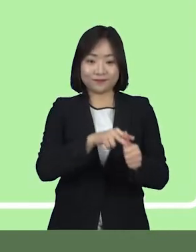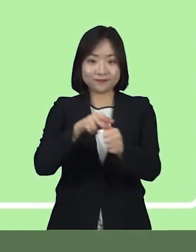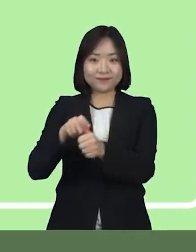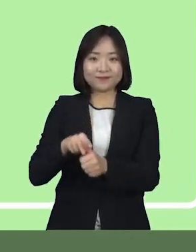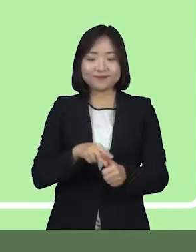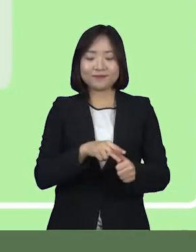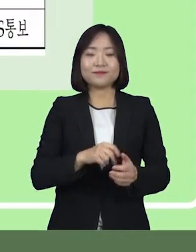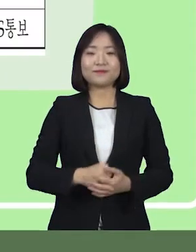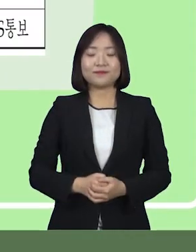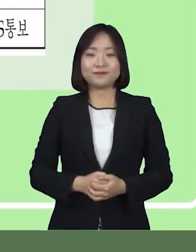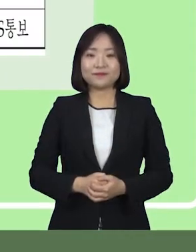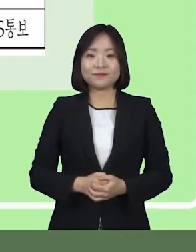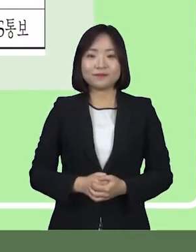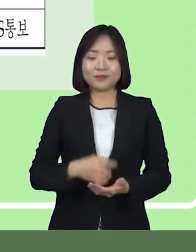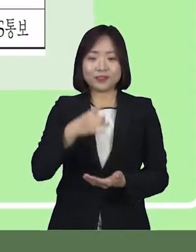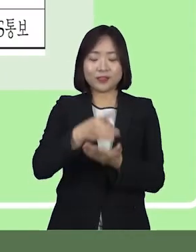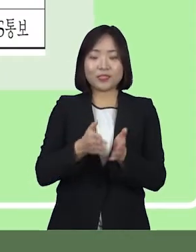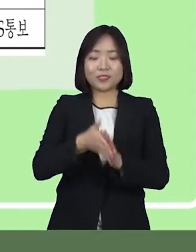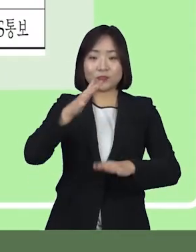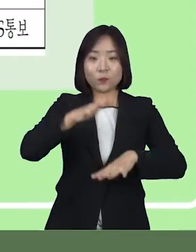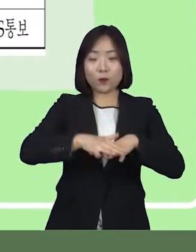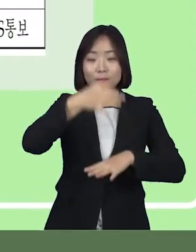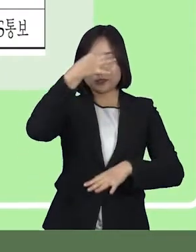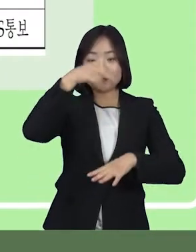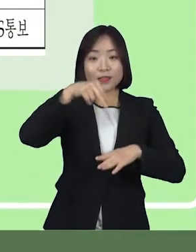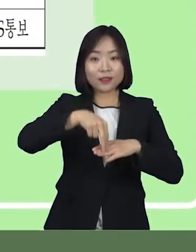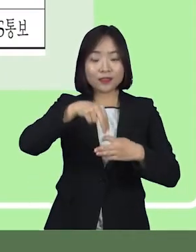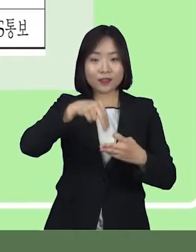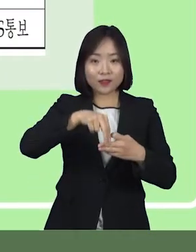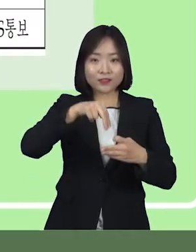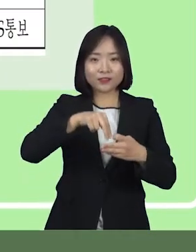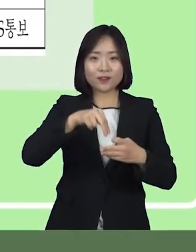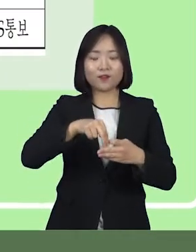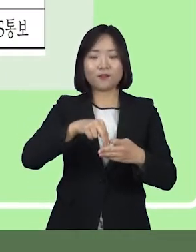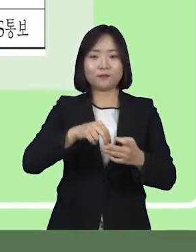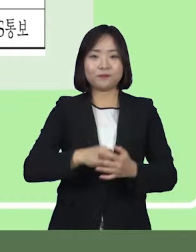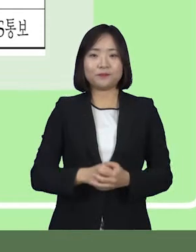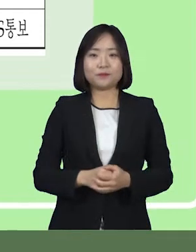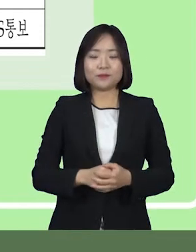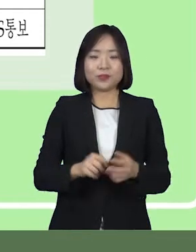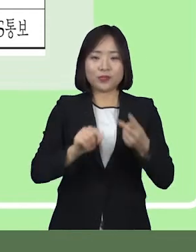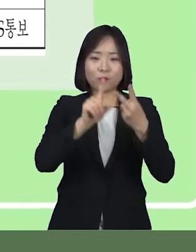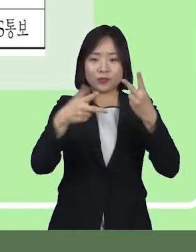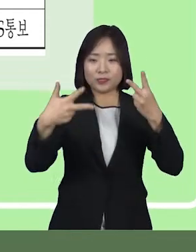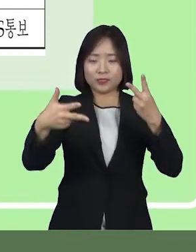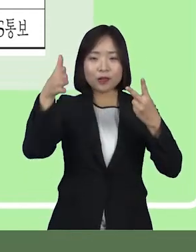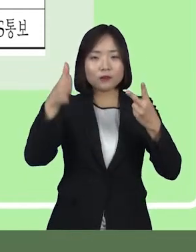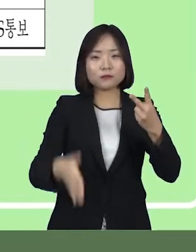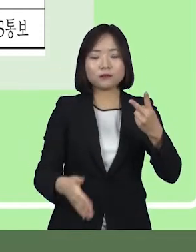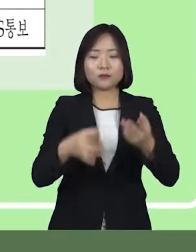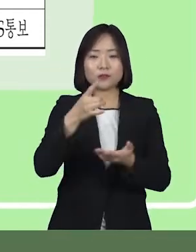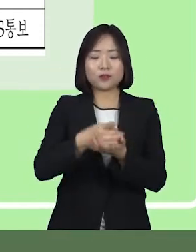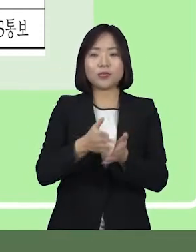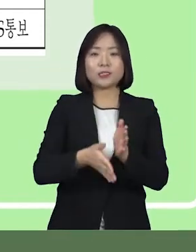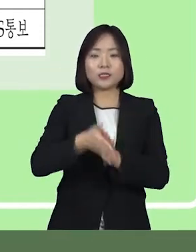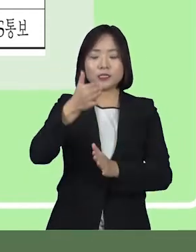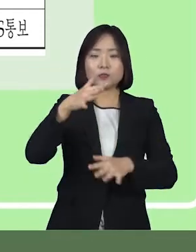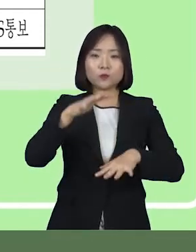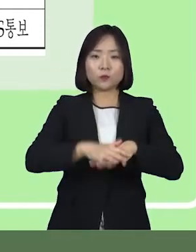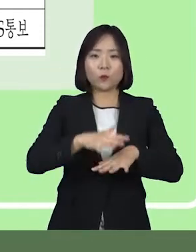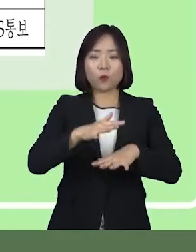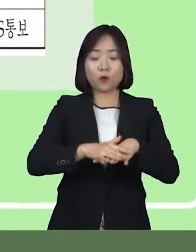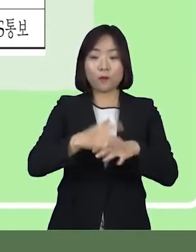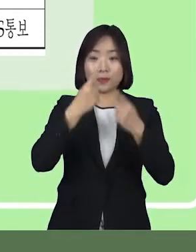생생정보입니다. 천안시 농업기술센터에서 최고 전문 농업인 양성을 위해 2월 7일까지 천안시 농업대학